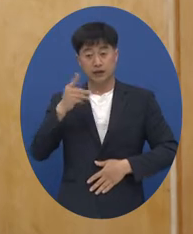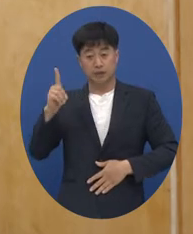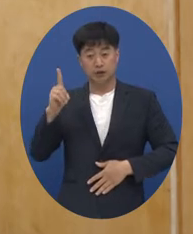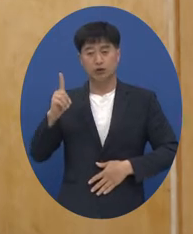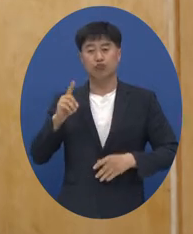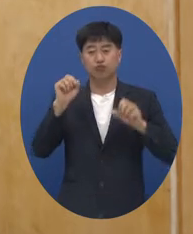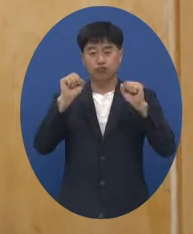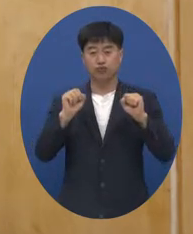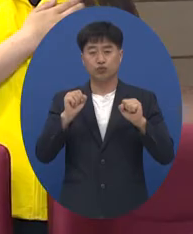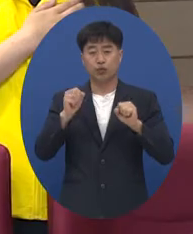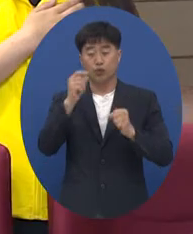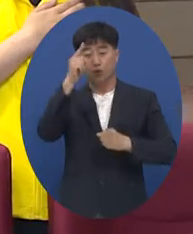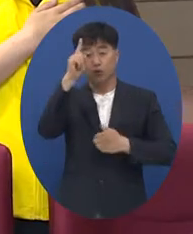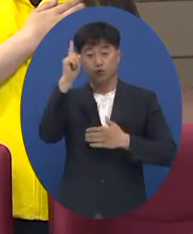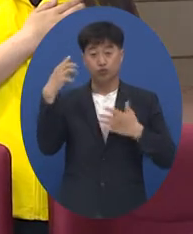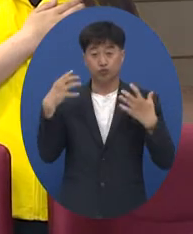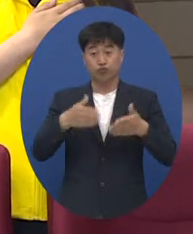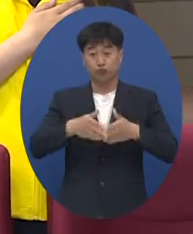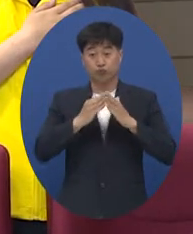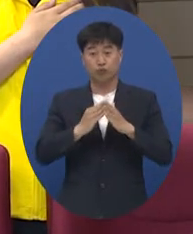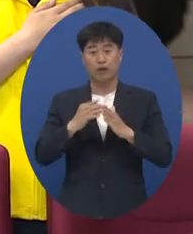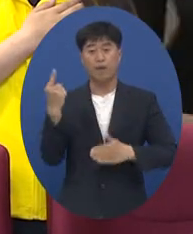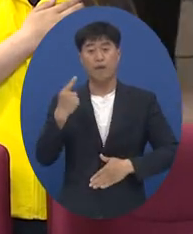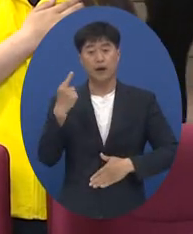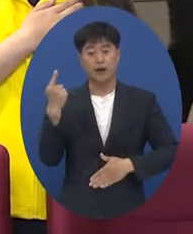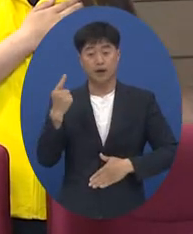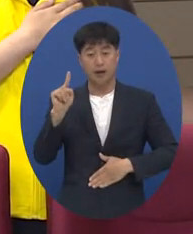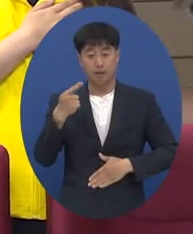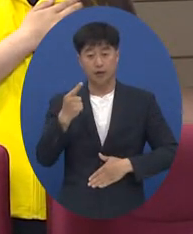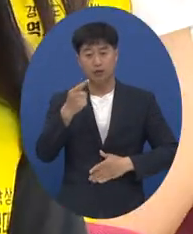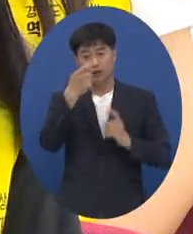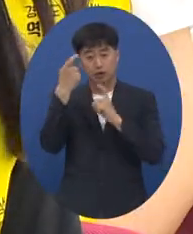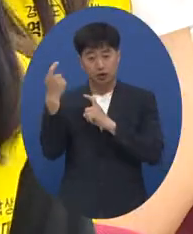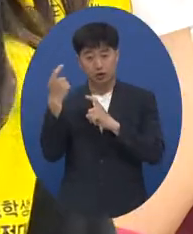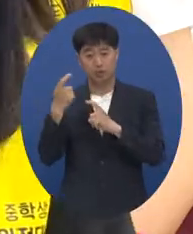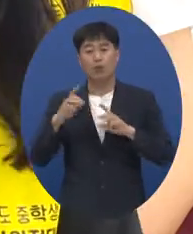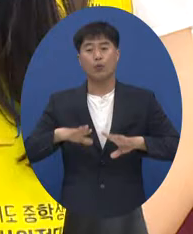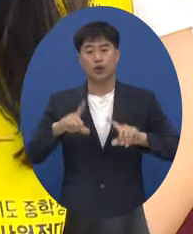임정수립 100주년을 기념해 청소년에게 올바른 역사의식을